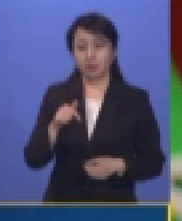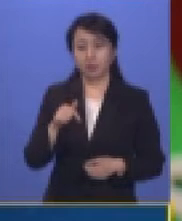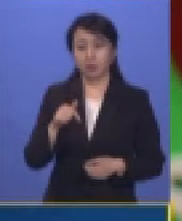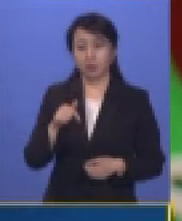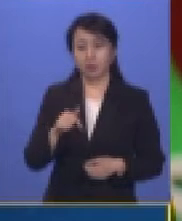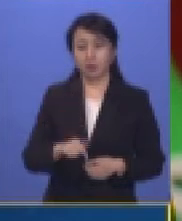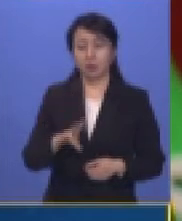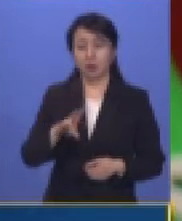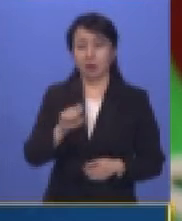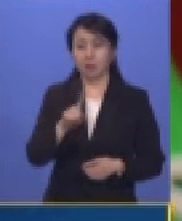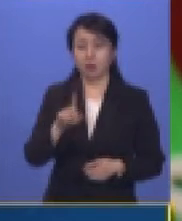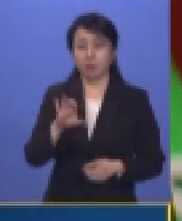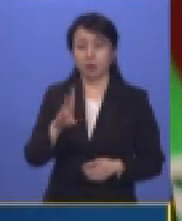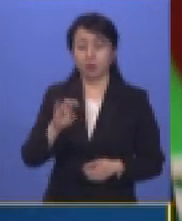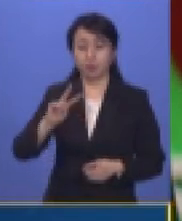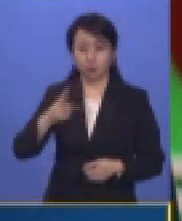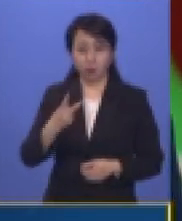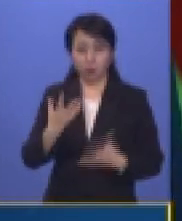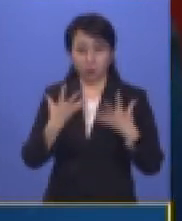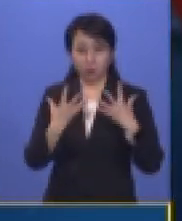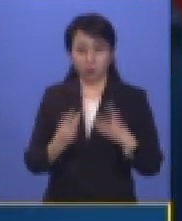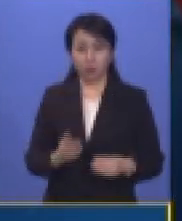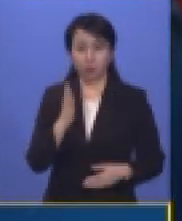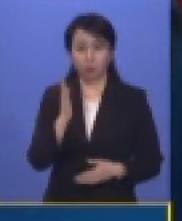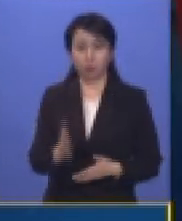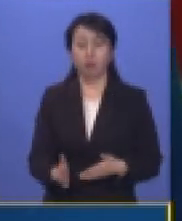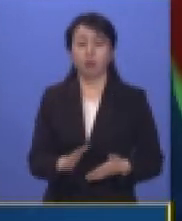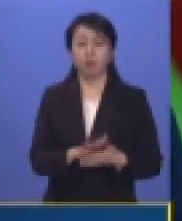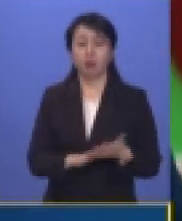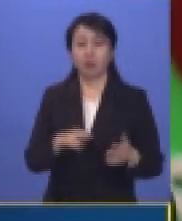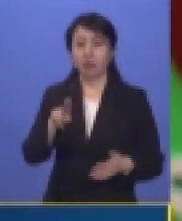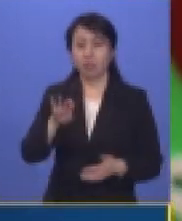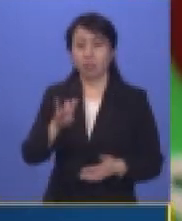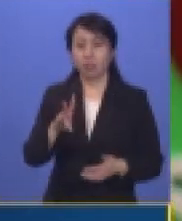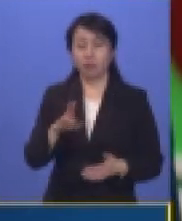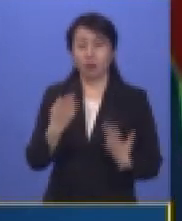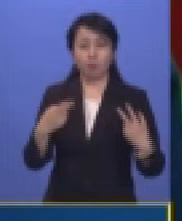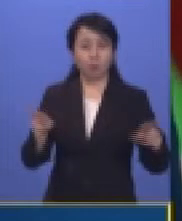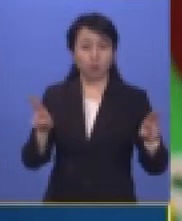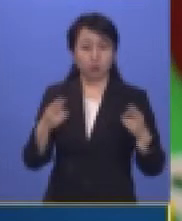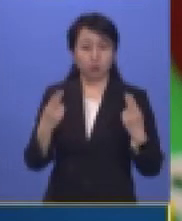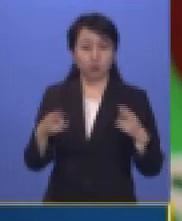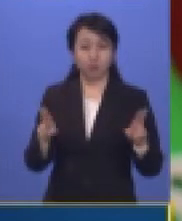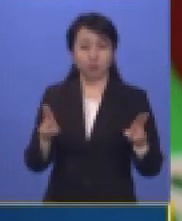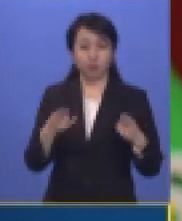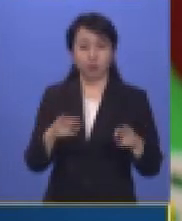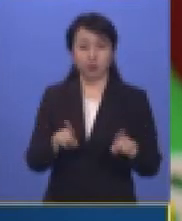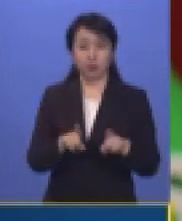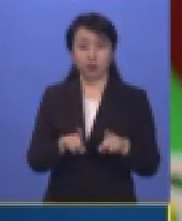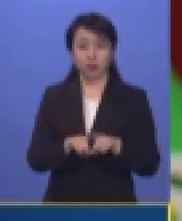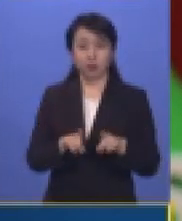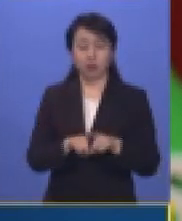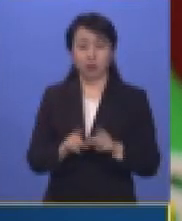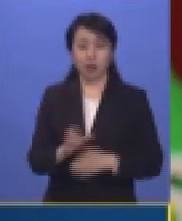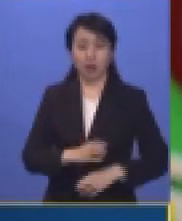Здесь Нурболат Арзамасов. Второй день это у нас будет продолжаться джазовой музыкой, симфороком. Здесь также коллективы нашей